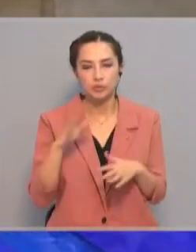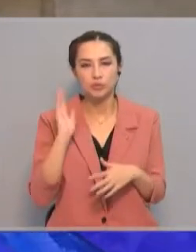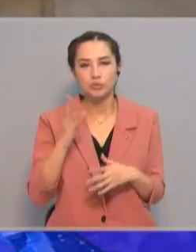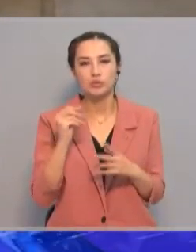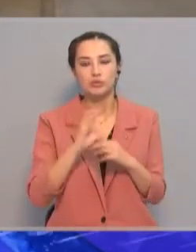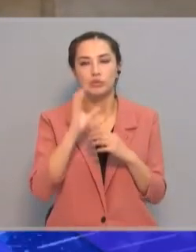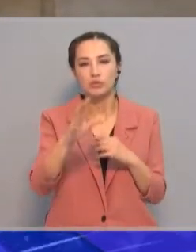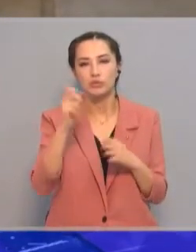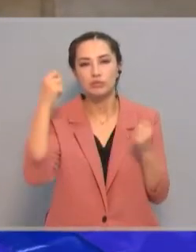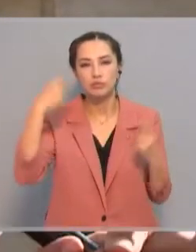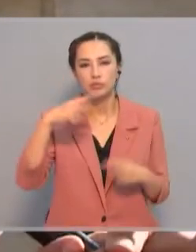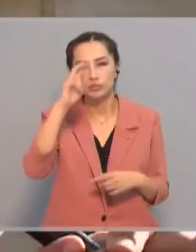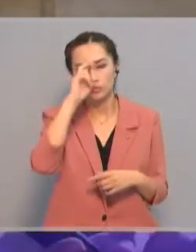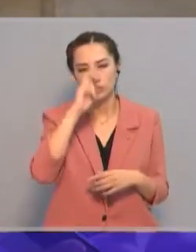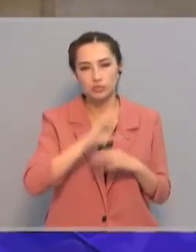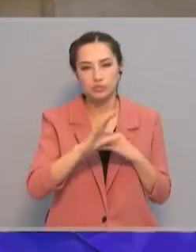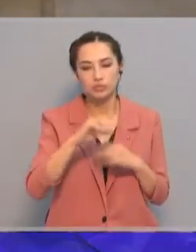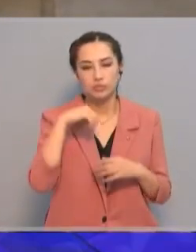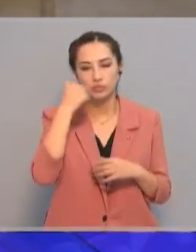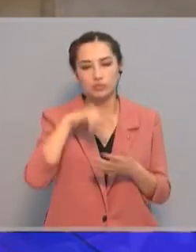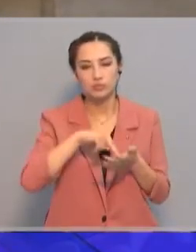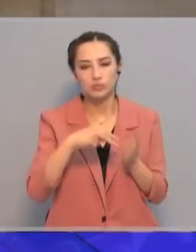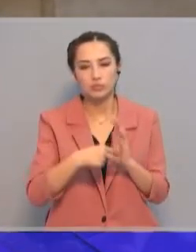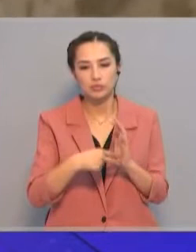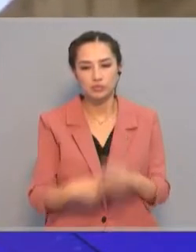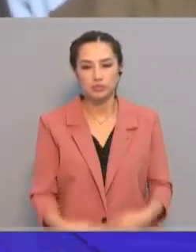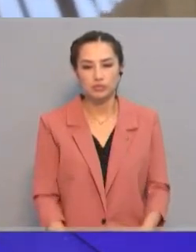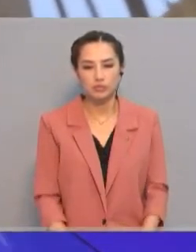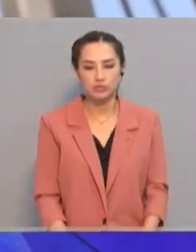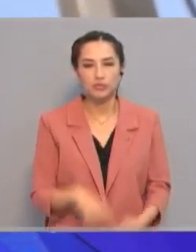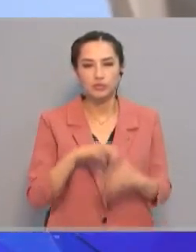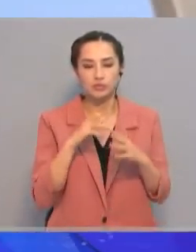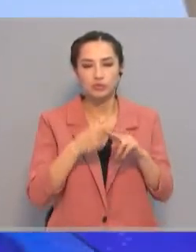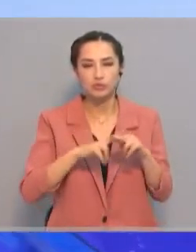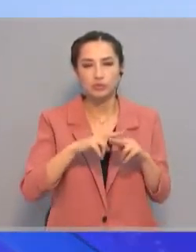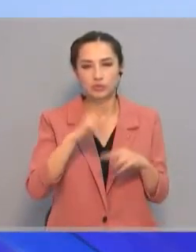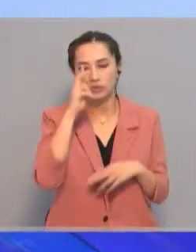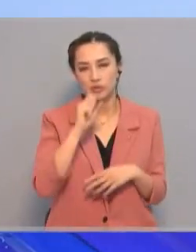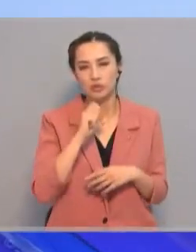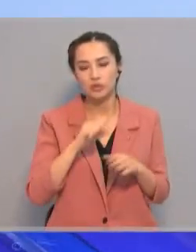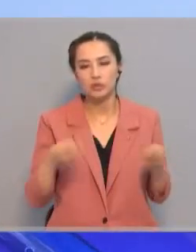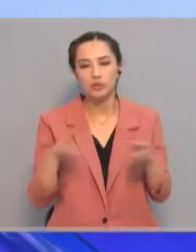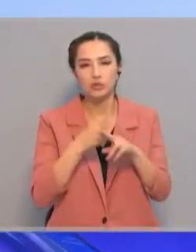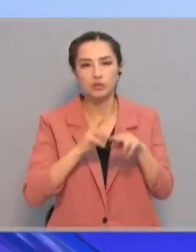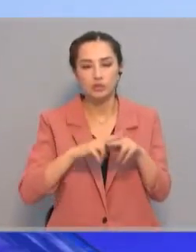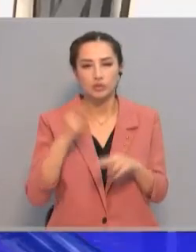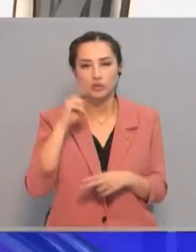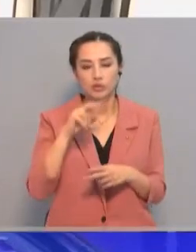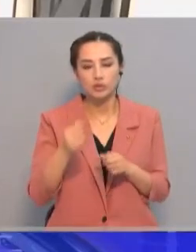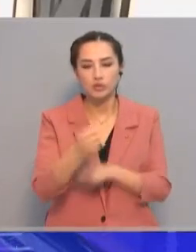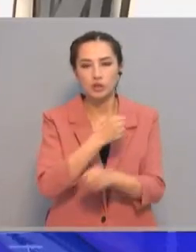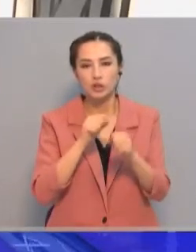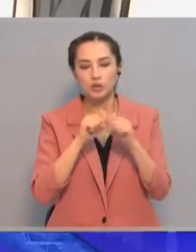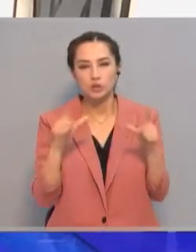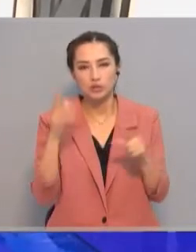выделены соответствующие средства. Планируем в следующем году начать строительство. Местные власти рассматривают вопрос о ликвидации двухсменной учебы в